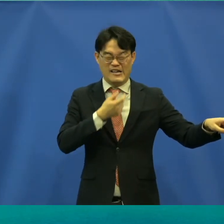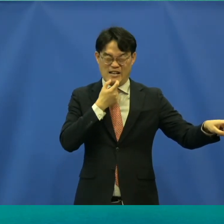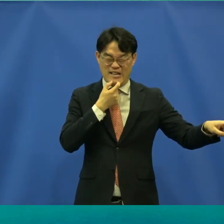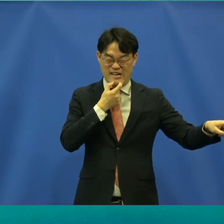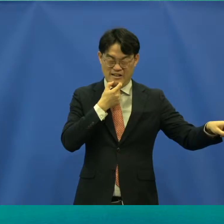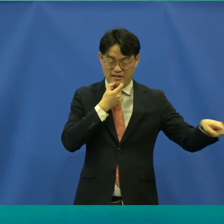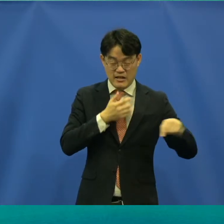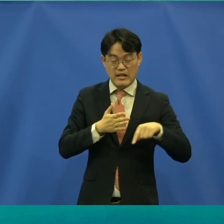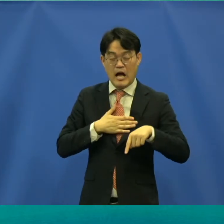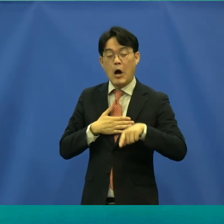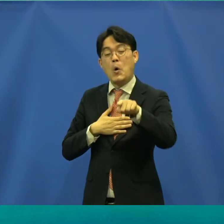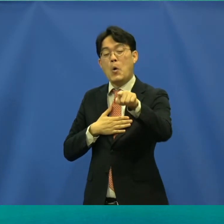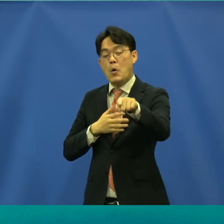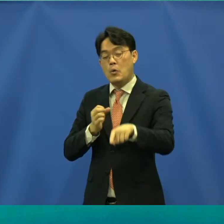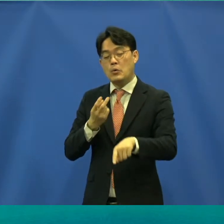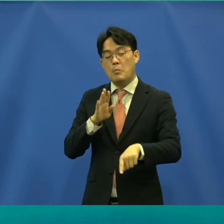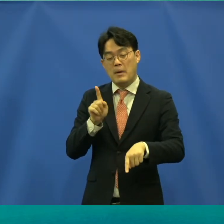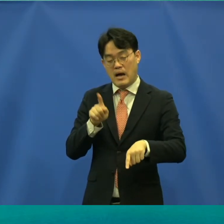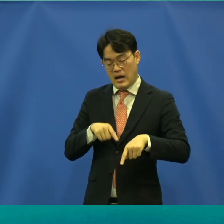하는.